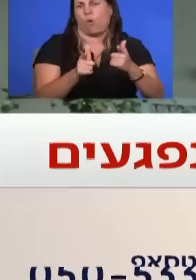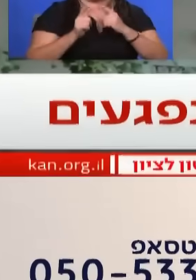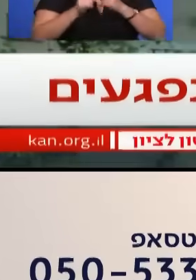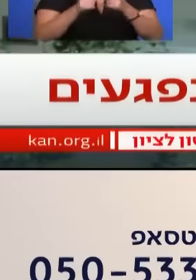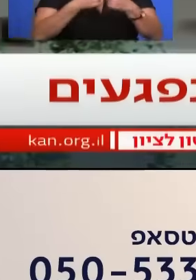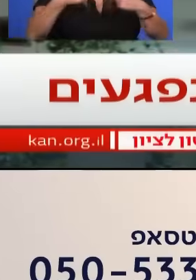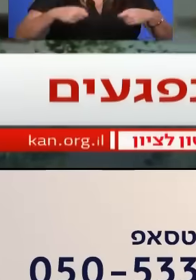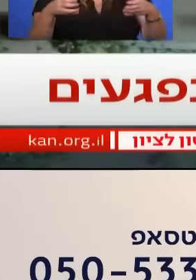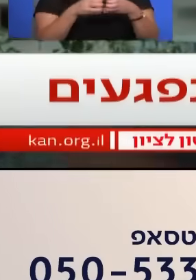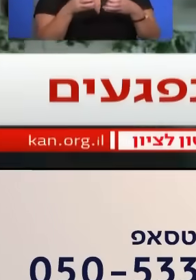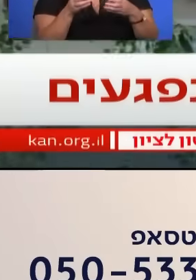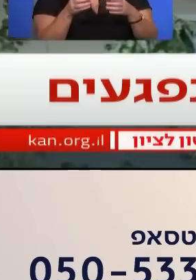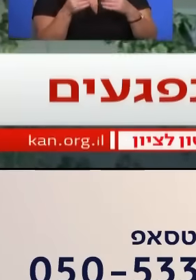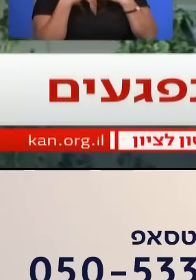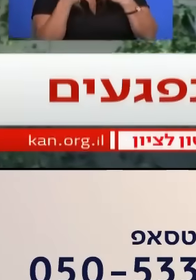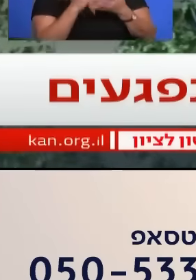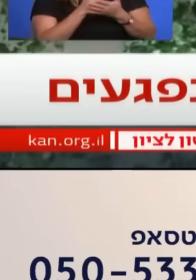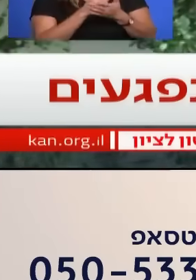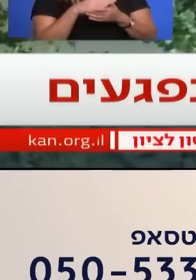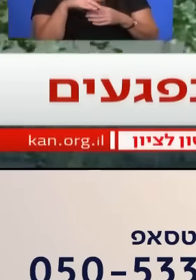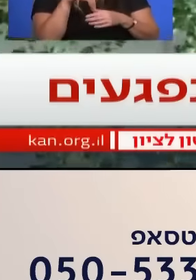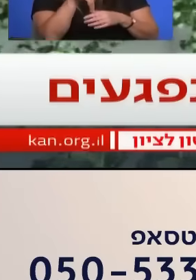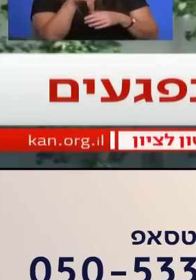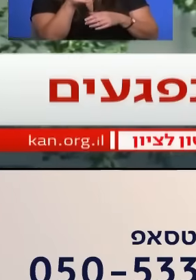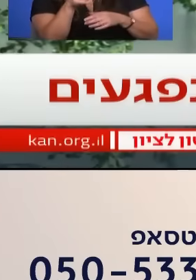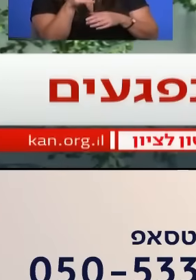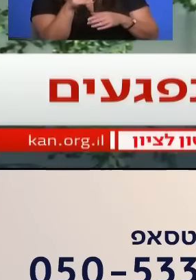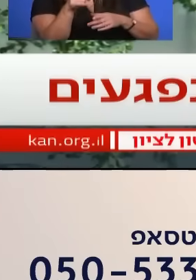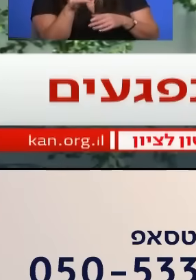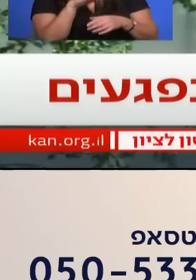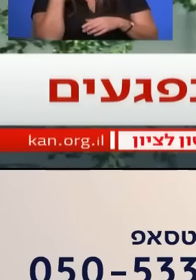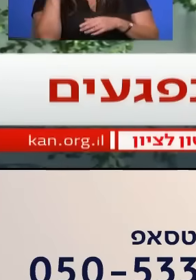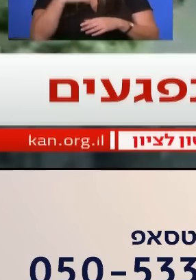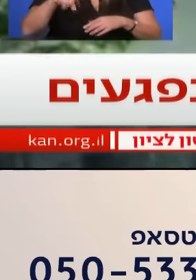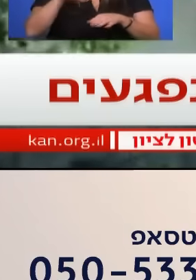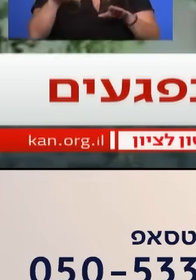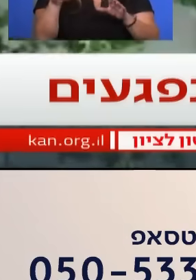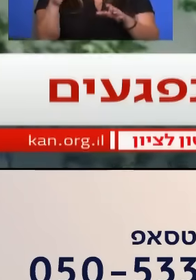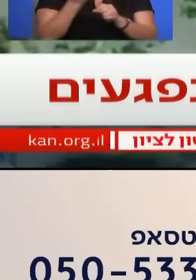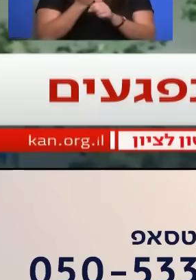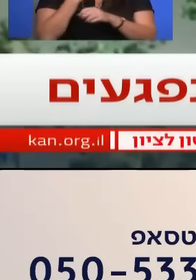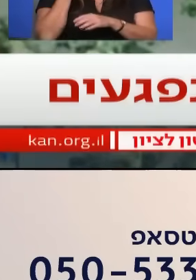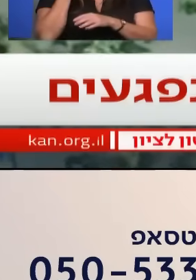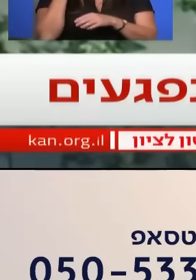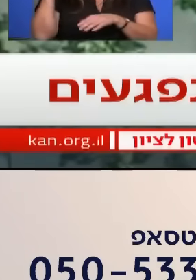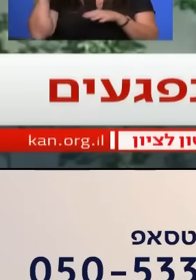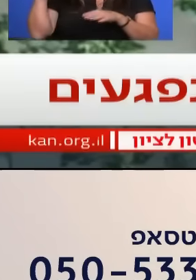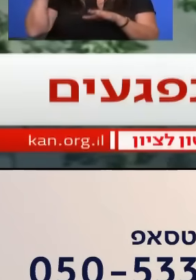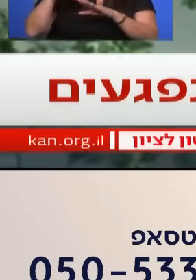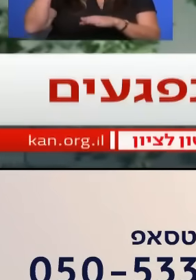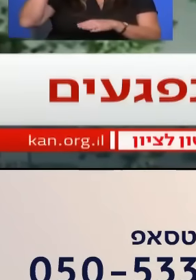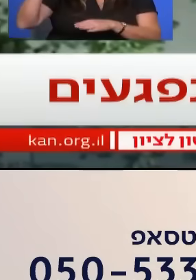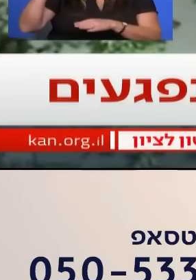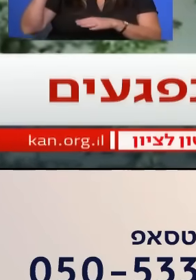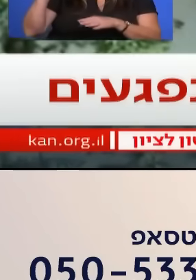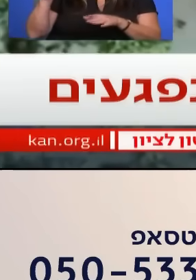הלומים נרצחו כל העובדים הזרים ברפת. נטבחו 19 עובדים זרים באכזריות מטורפת. יש סרטונים, אני לא מצליח